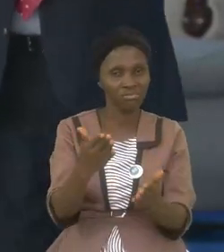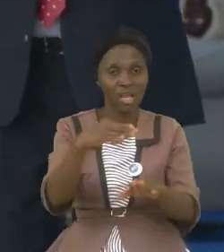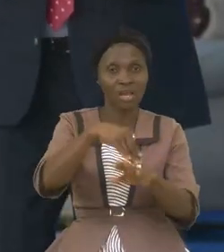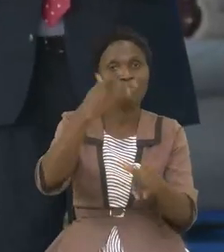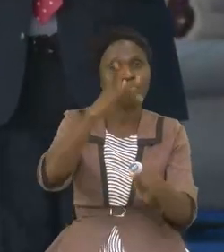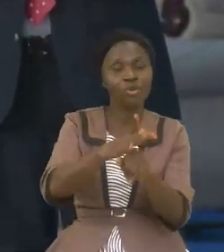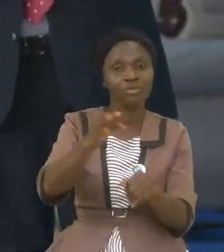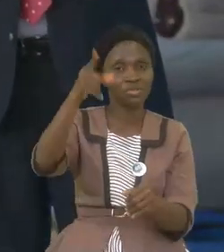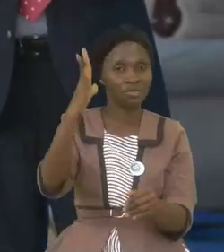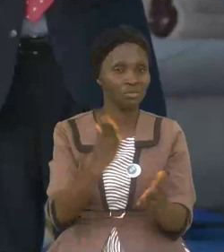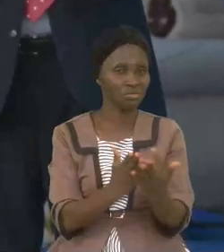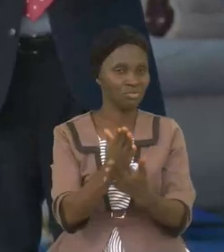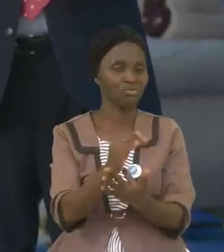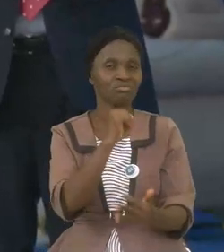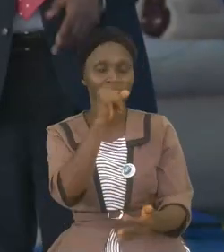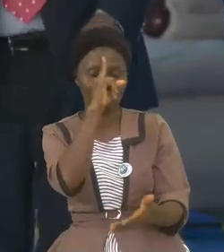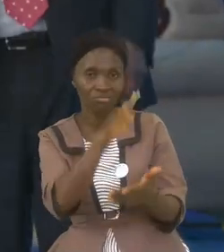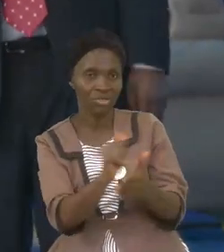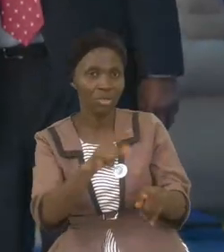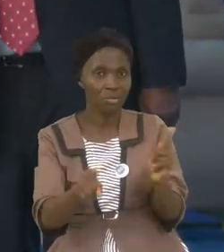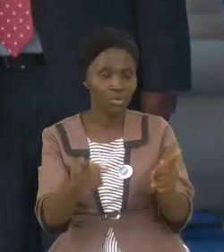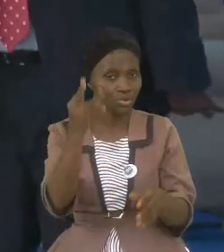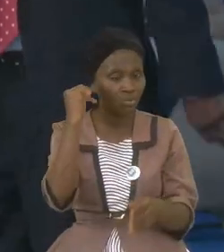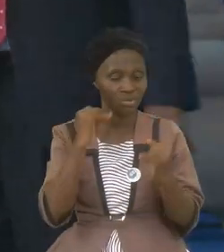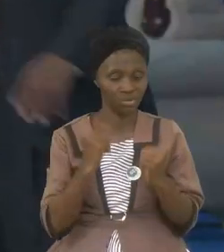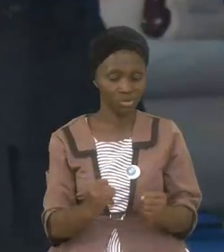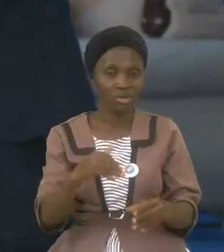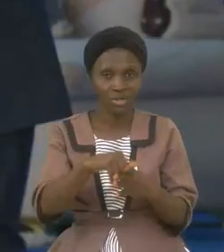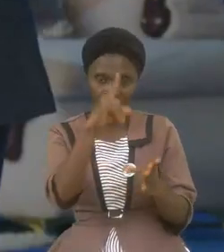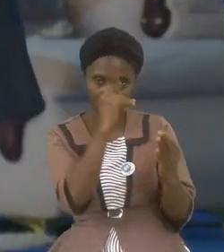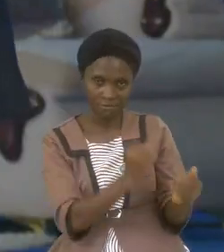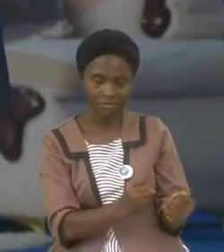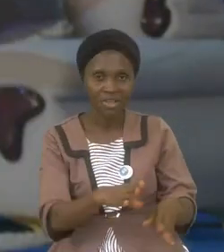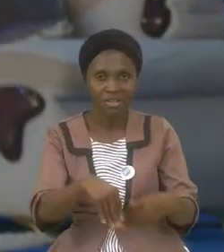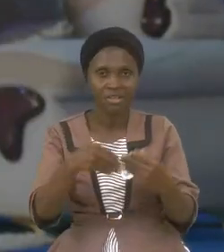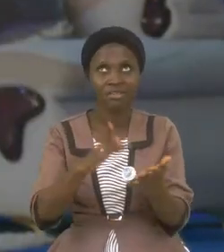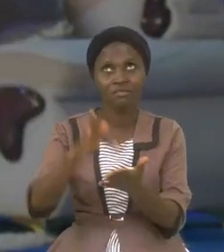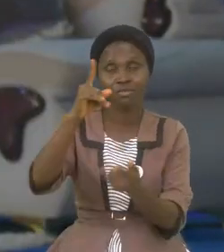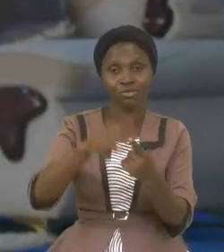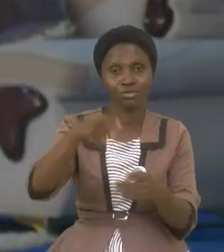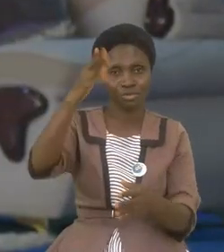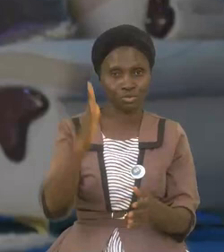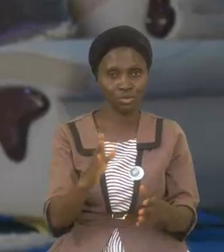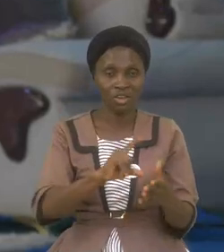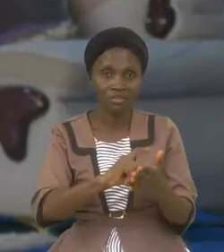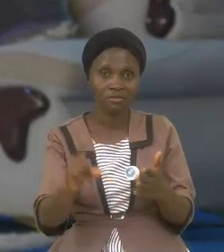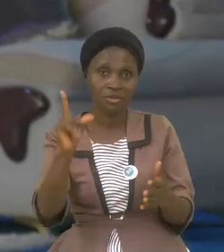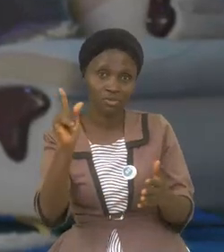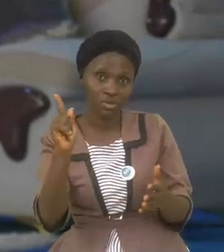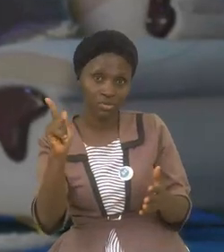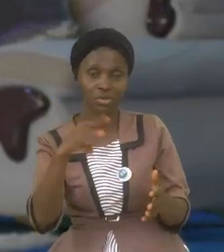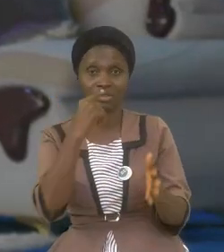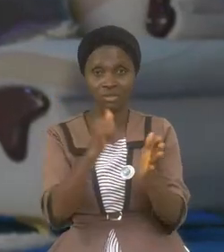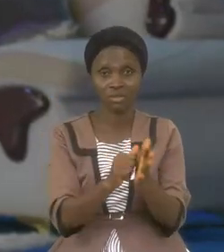ne douta point par incrédulité au sujet de la promesse de Dieu, mais il fut fortifié par la foi, donnant gloire à